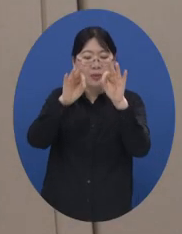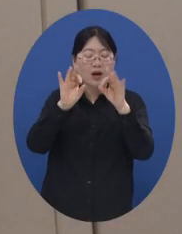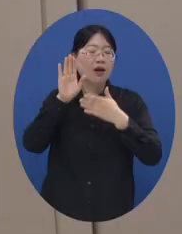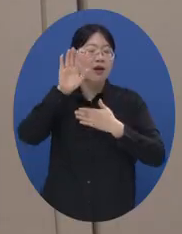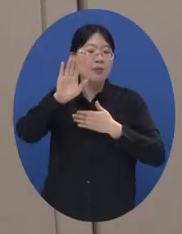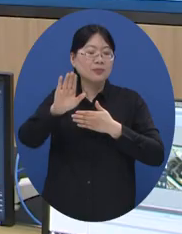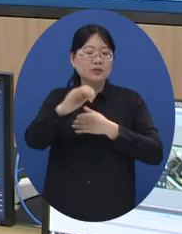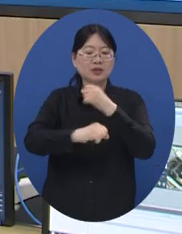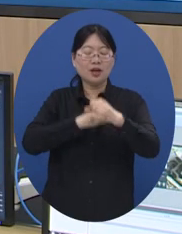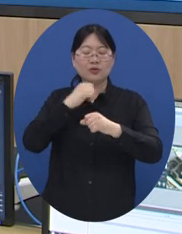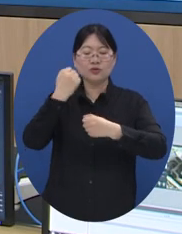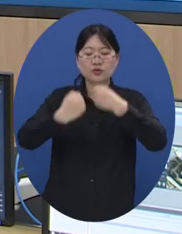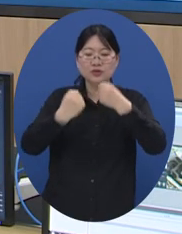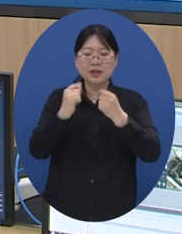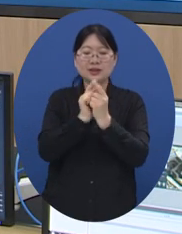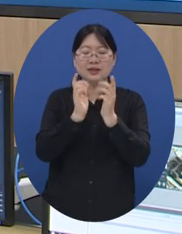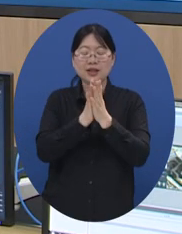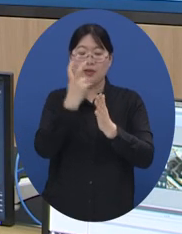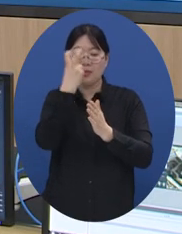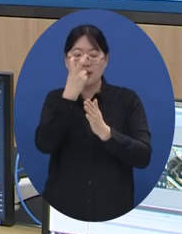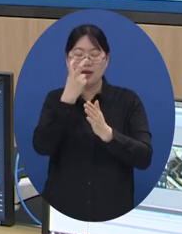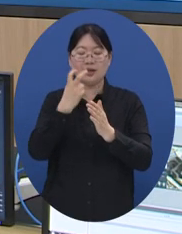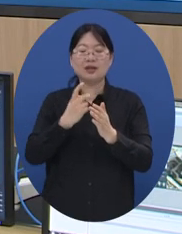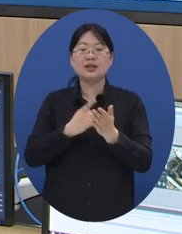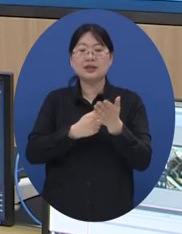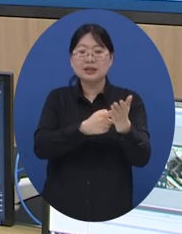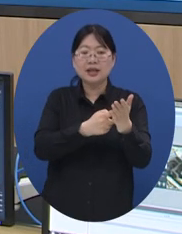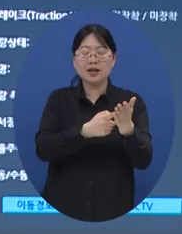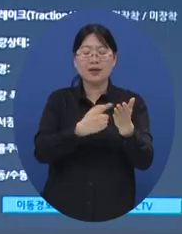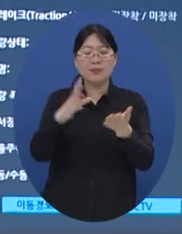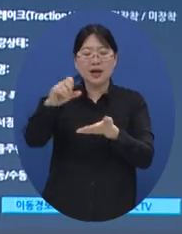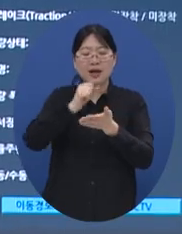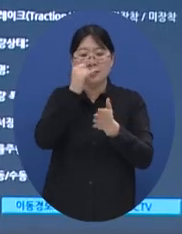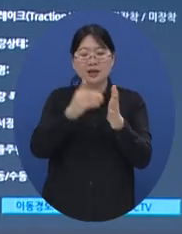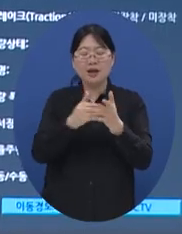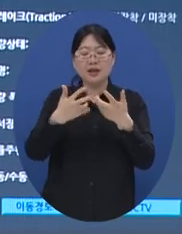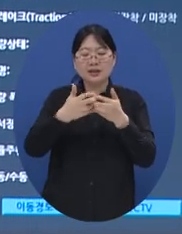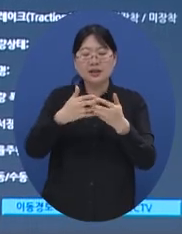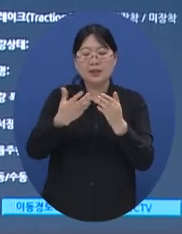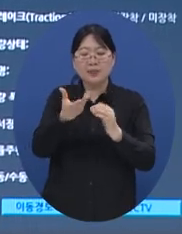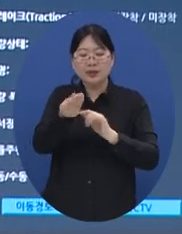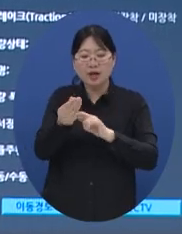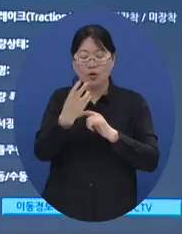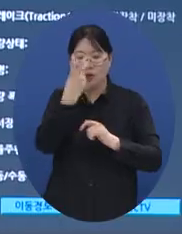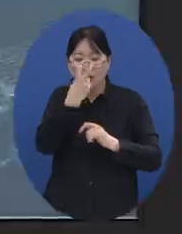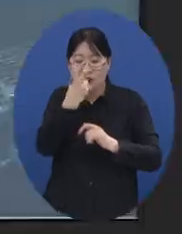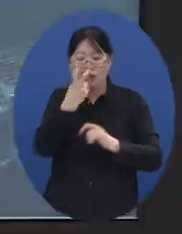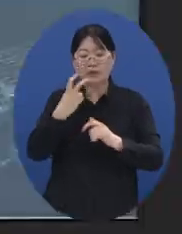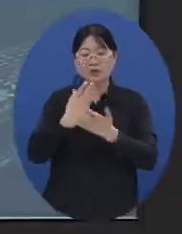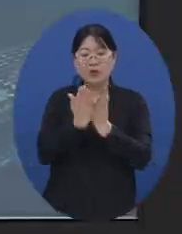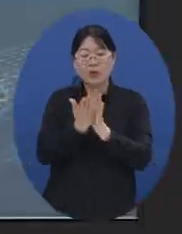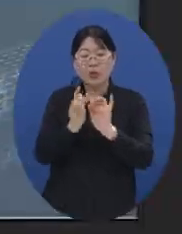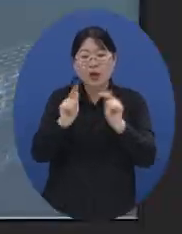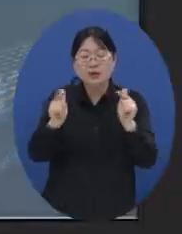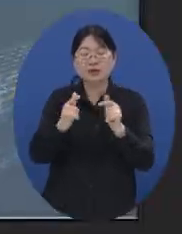자율주행센터는 앞으로 자율주행 실증 테스트를 희망하는 기관의 신청을 받아 기기 대여, 관제 모니터링,